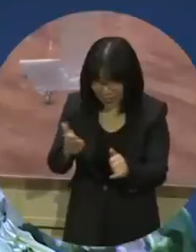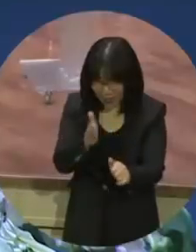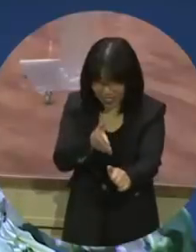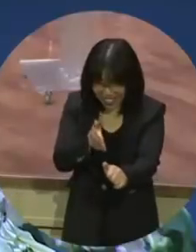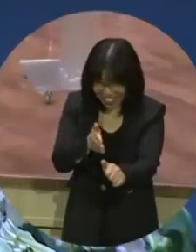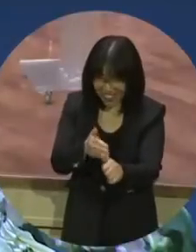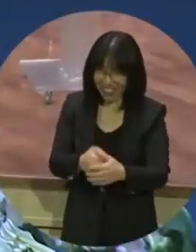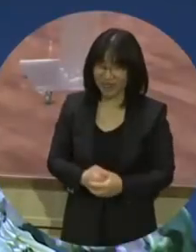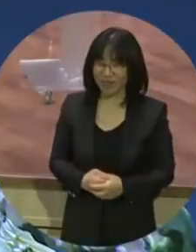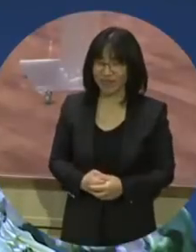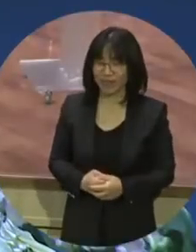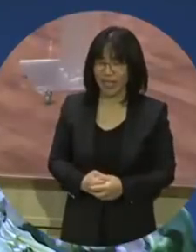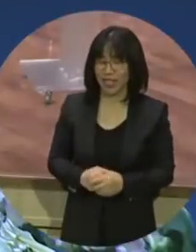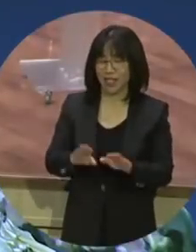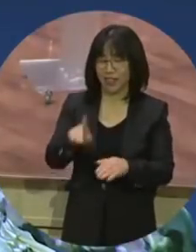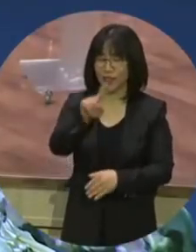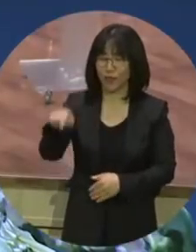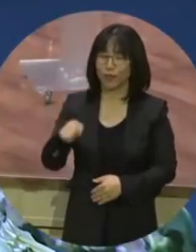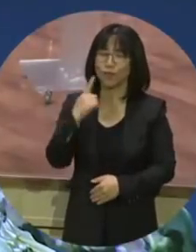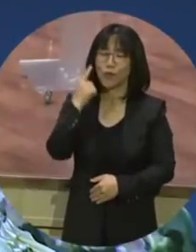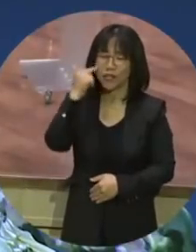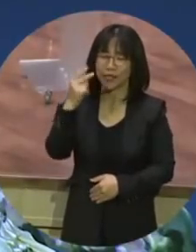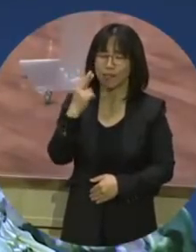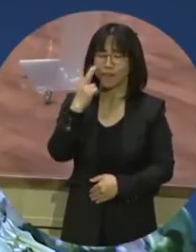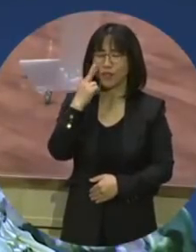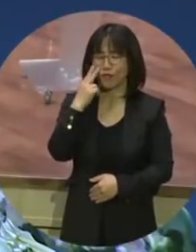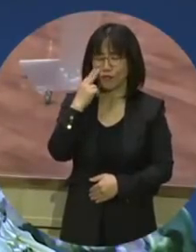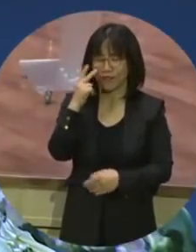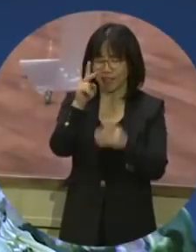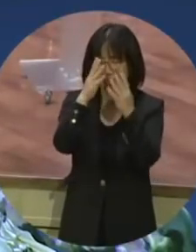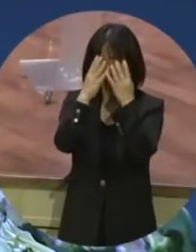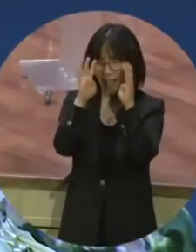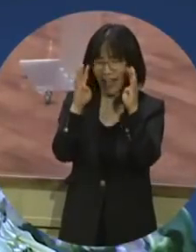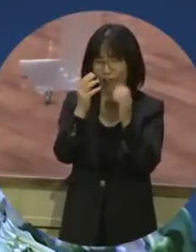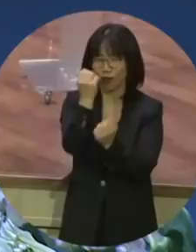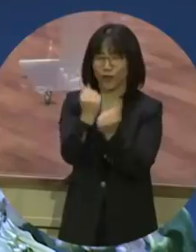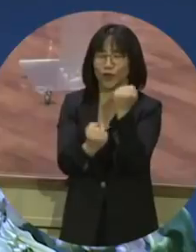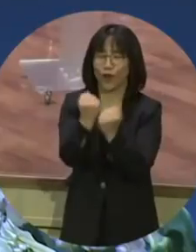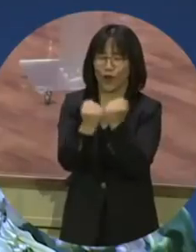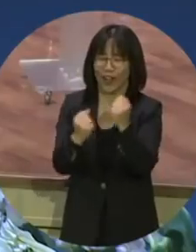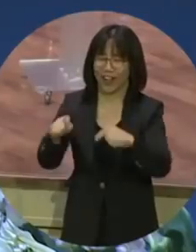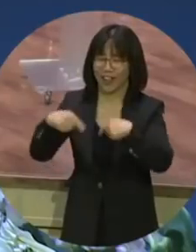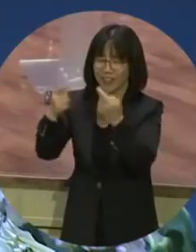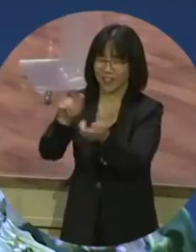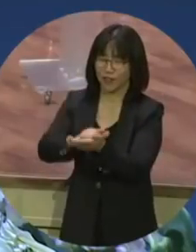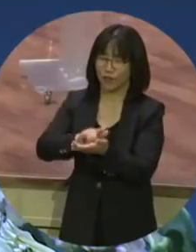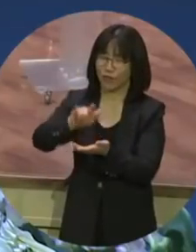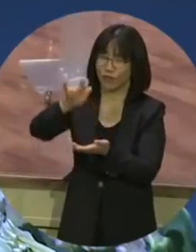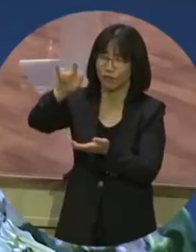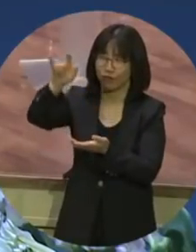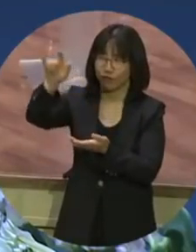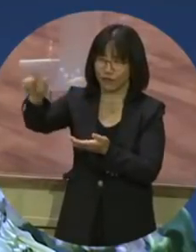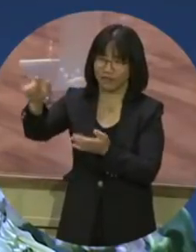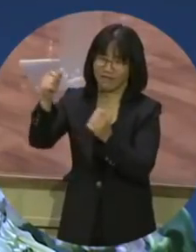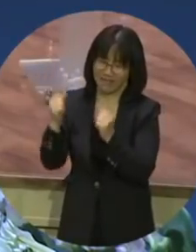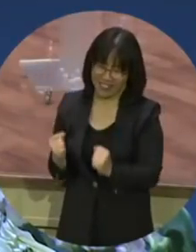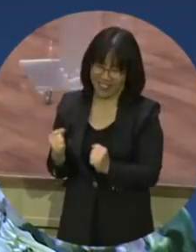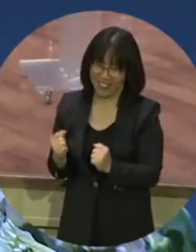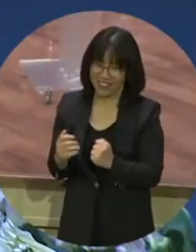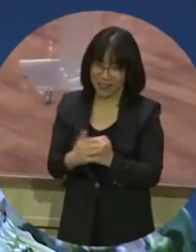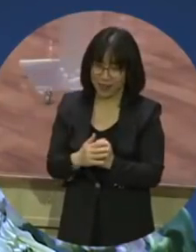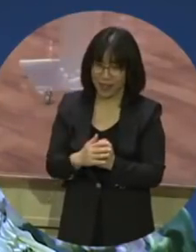아멘. 예, 지금 담임 목사님께서는 미주 대학 수련회 집회 참석차 지금 미주에서 지금 계십니다.